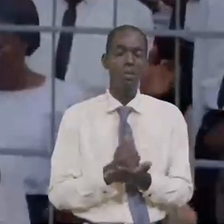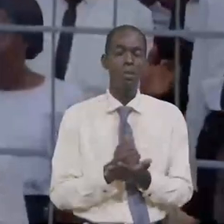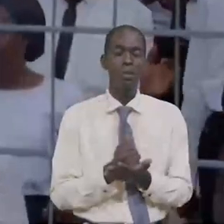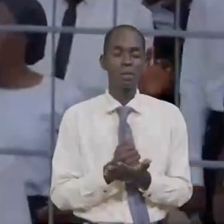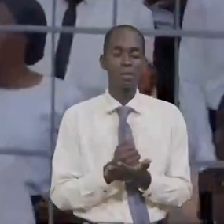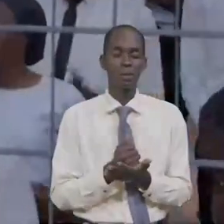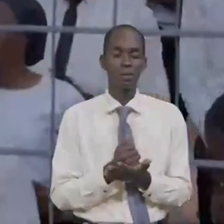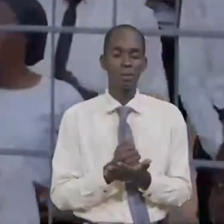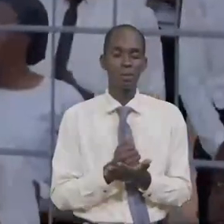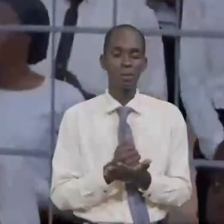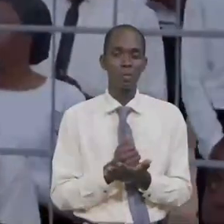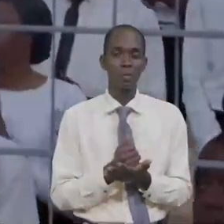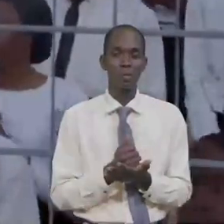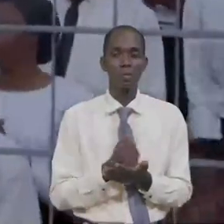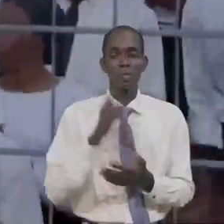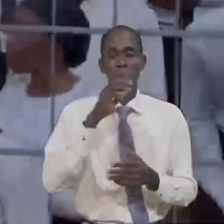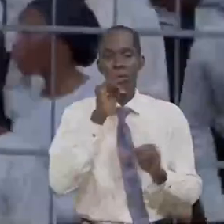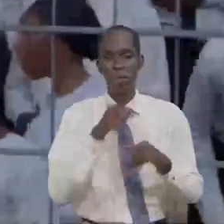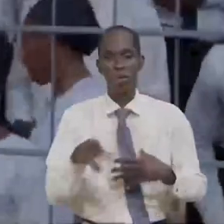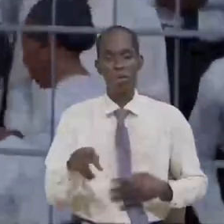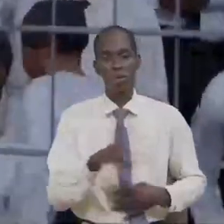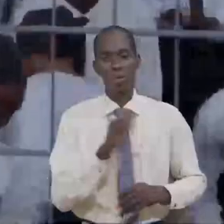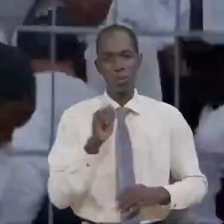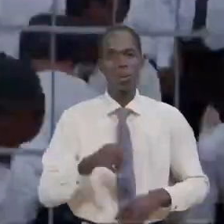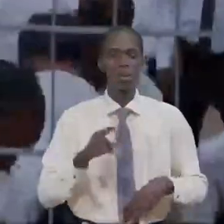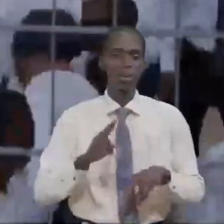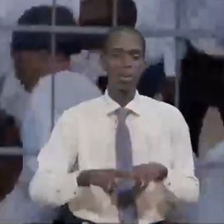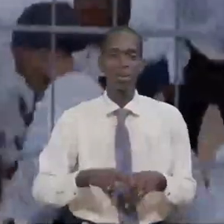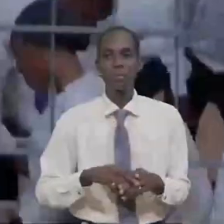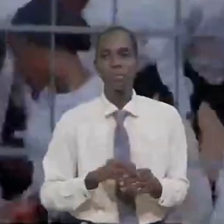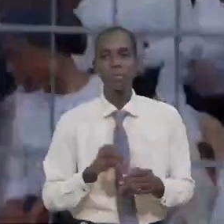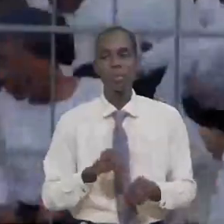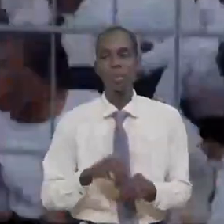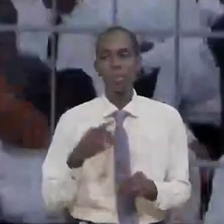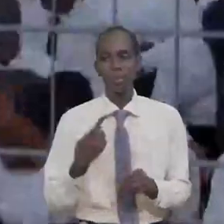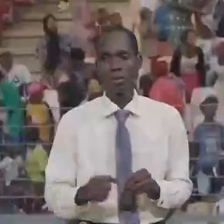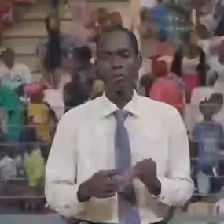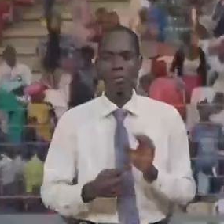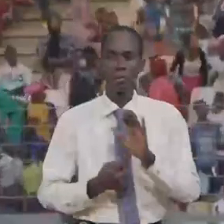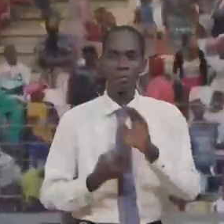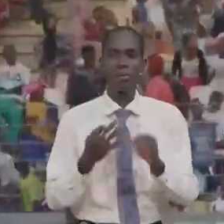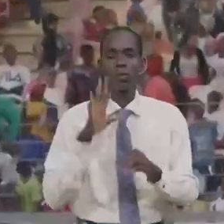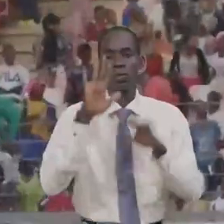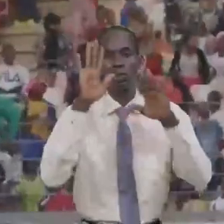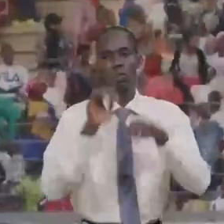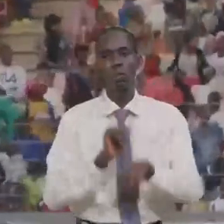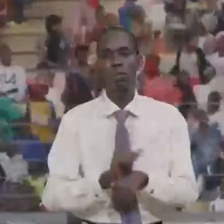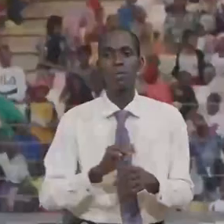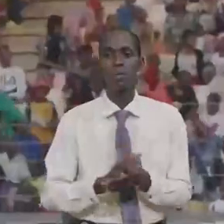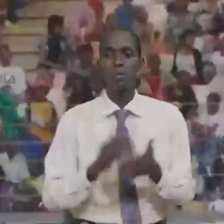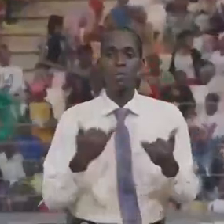que Dieu bénisse pour vous asseoir dans la manifestation de vos miracles ce soir